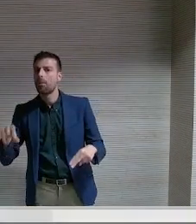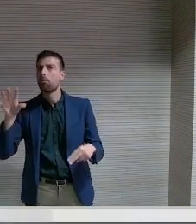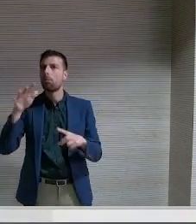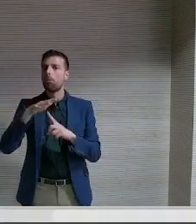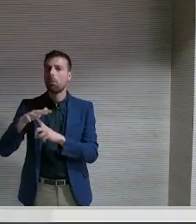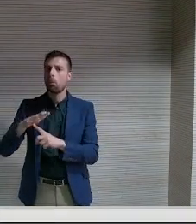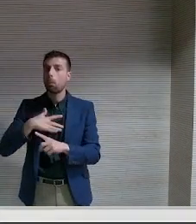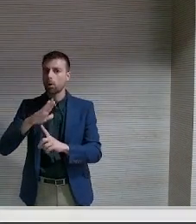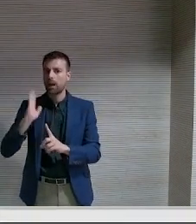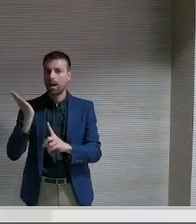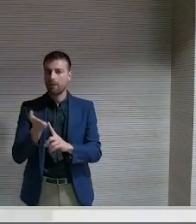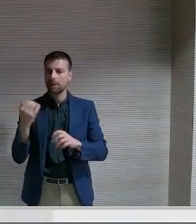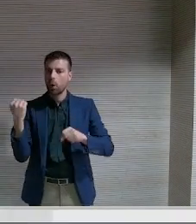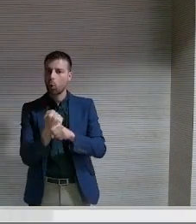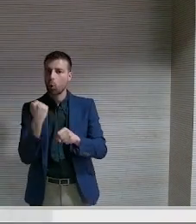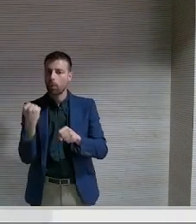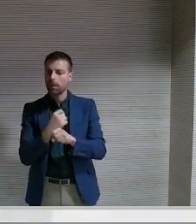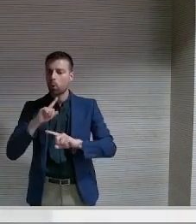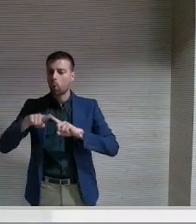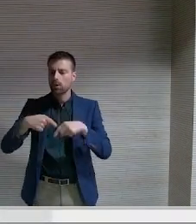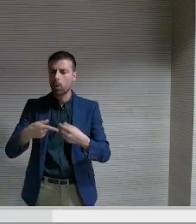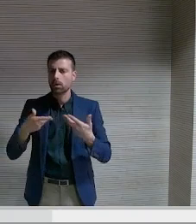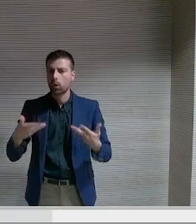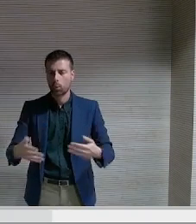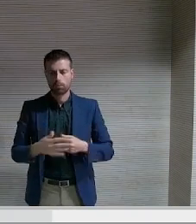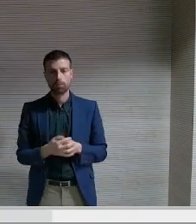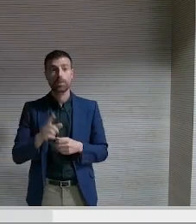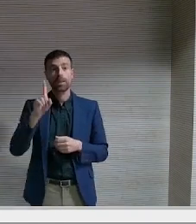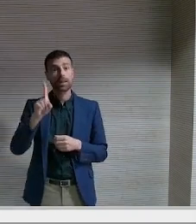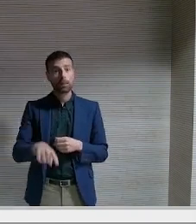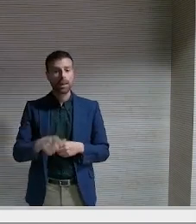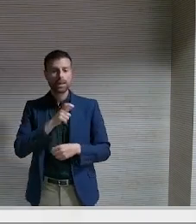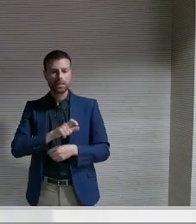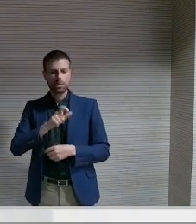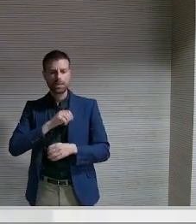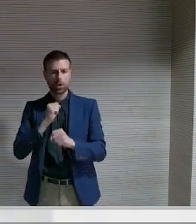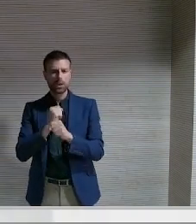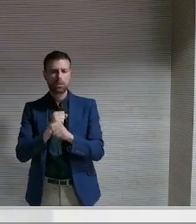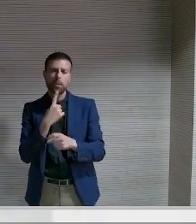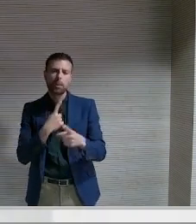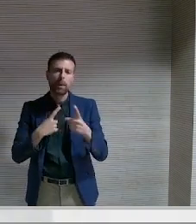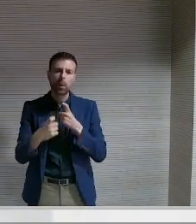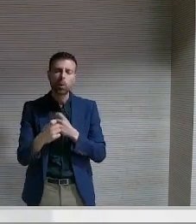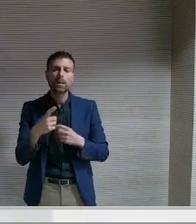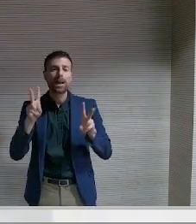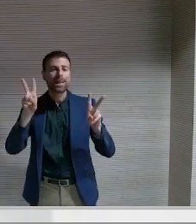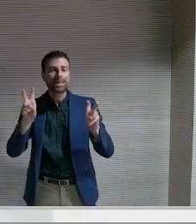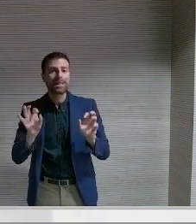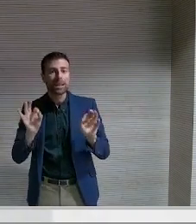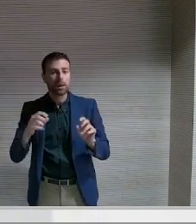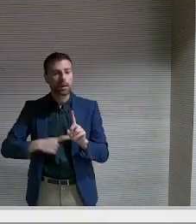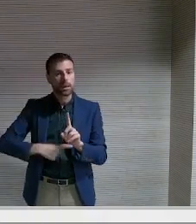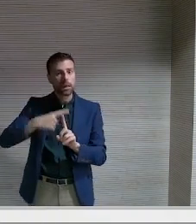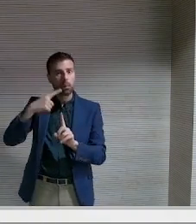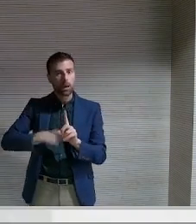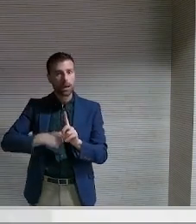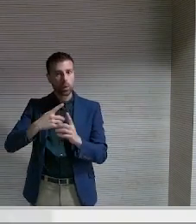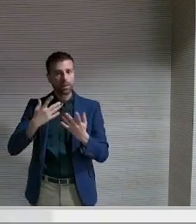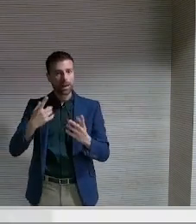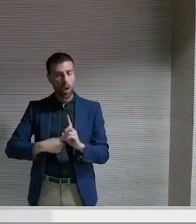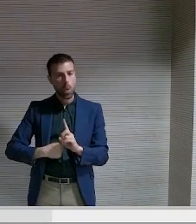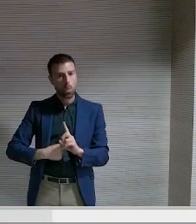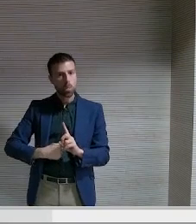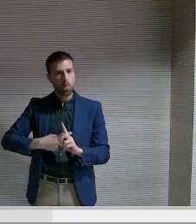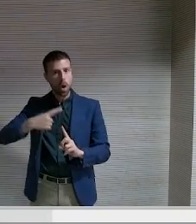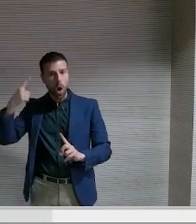afectació en l'ocupació i quina podria ser. També a nivell d'inspecció de treball m'agradaria preguntar-los si el fet de que les temperatures estiguin pujant tan ràpid